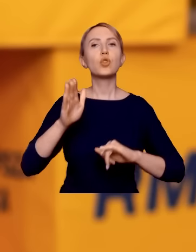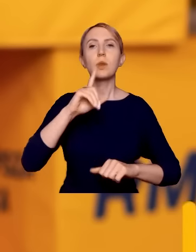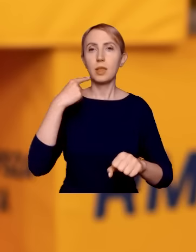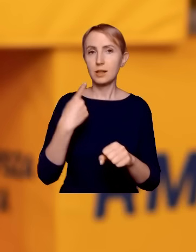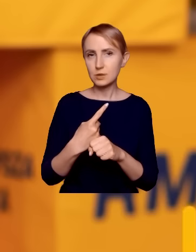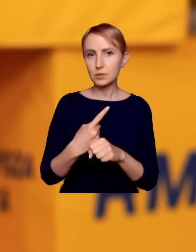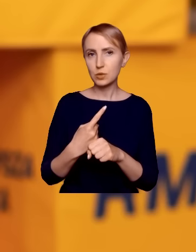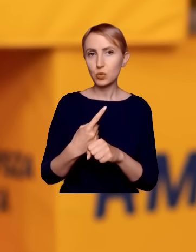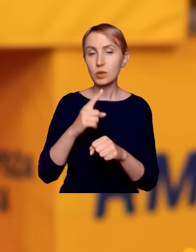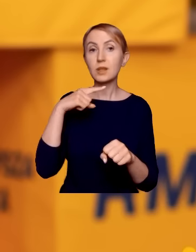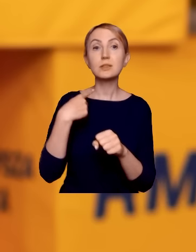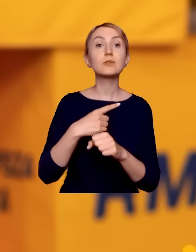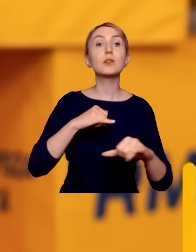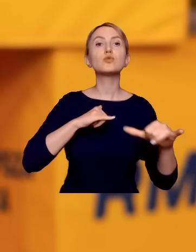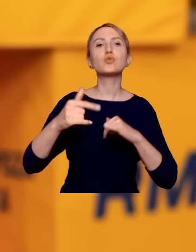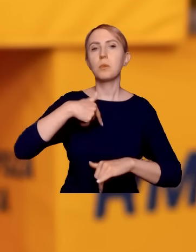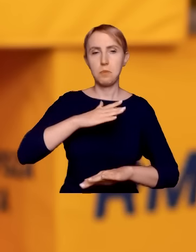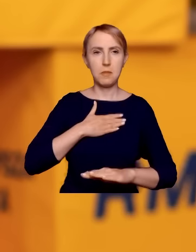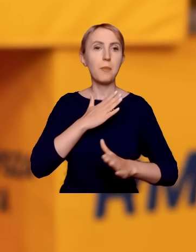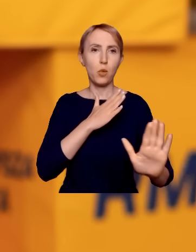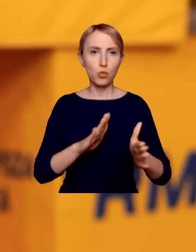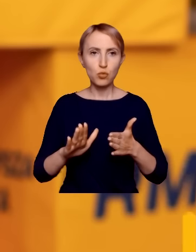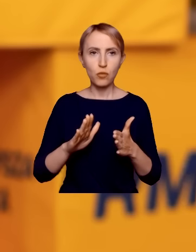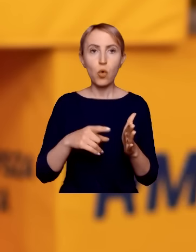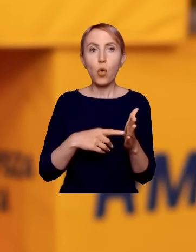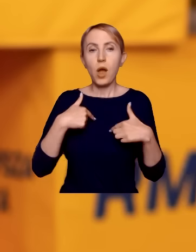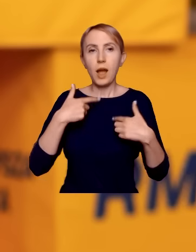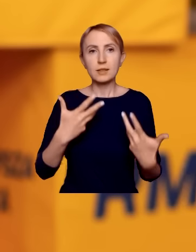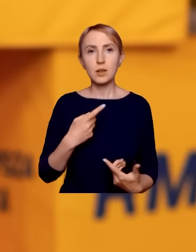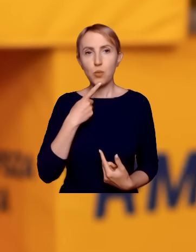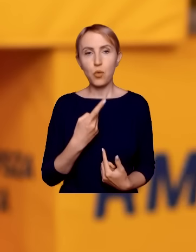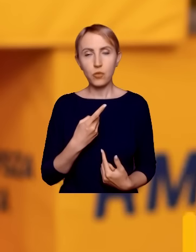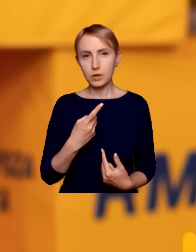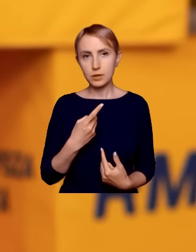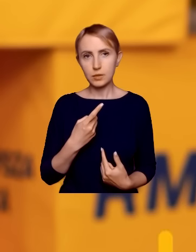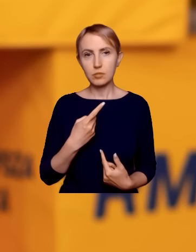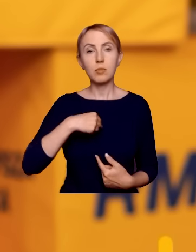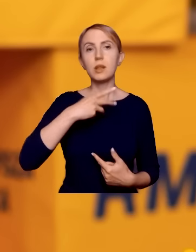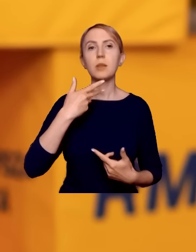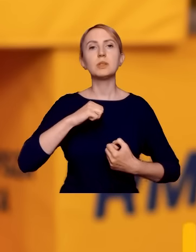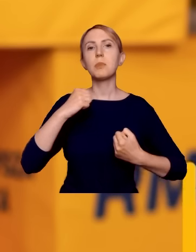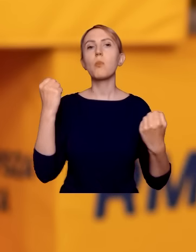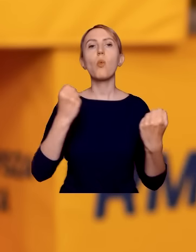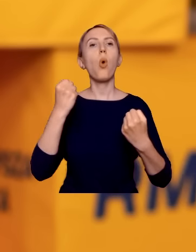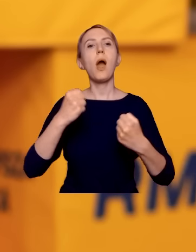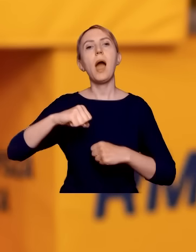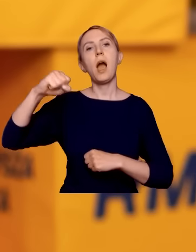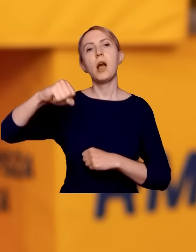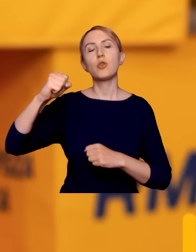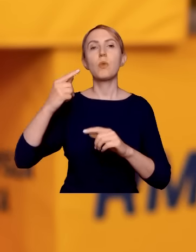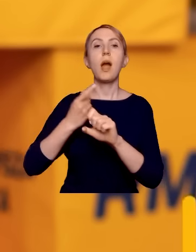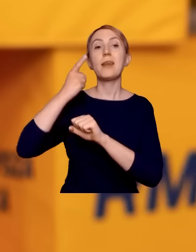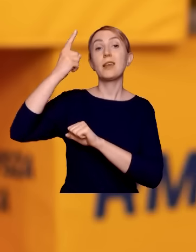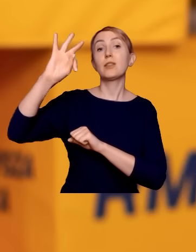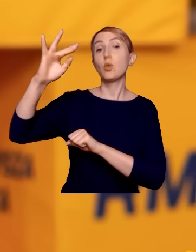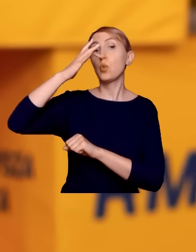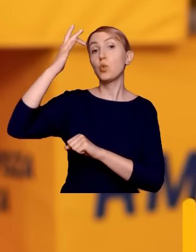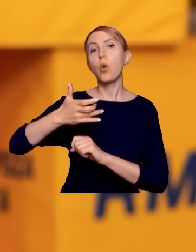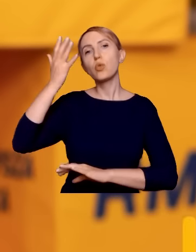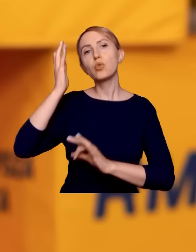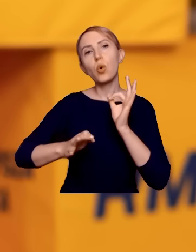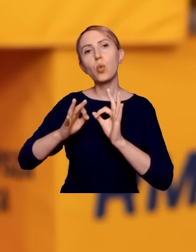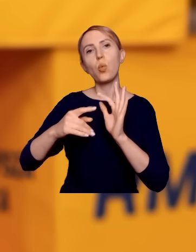decyzja rządu, my jesteśmy oczywiście na to gotowi, to też chcę powiedzieć, że my nie staniemy się mocarstwem atomowym, a rakiety rosyjskie zostaną dokładnie w te